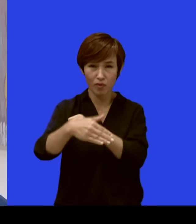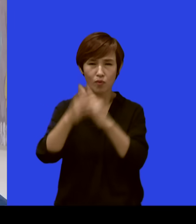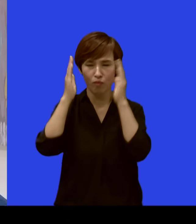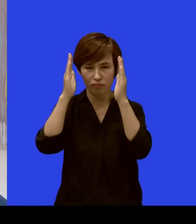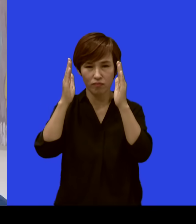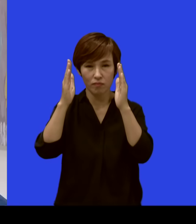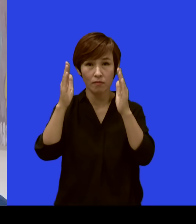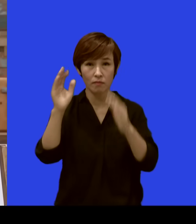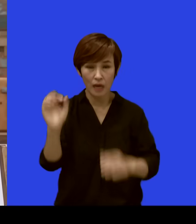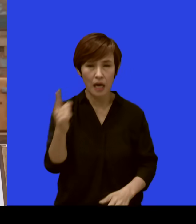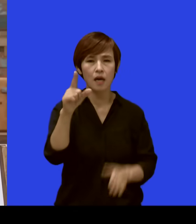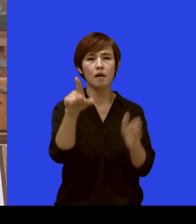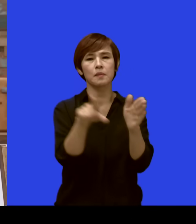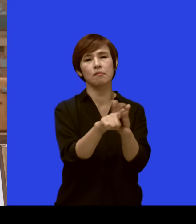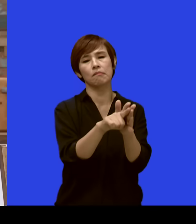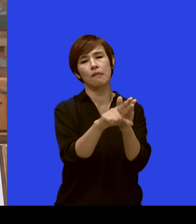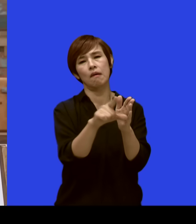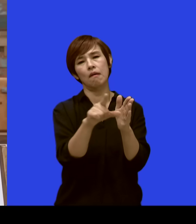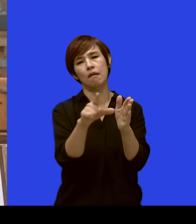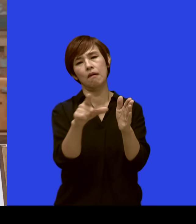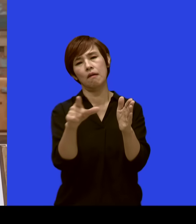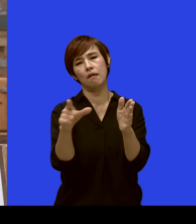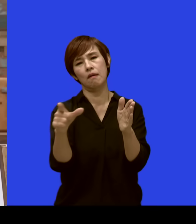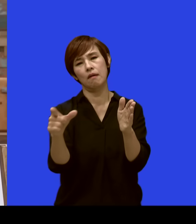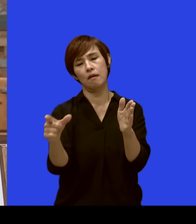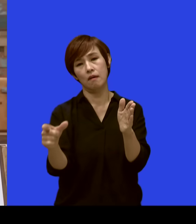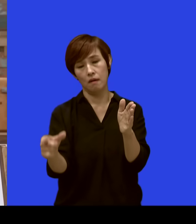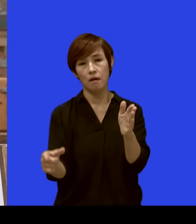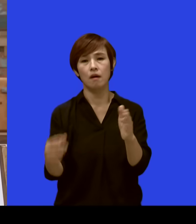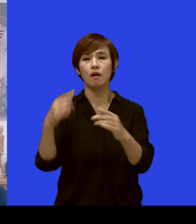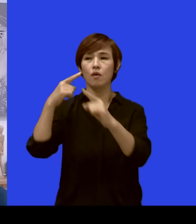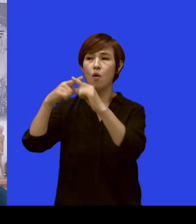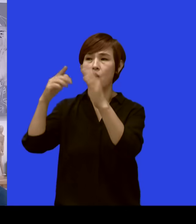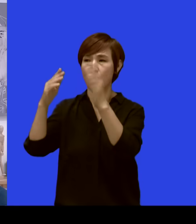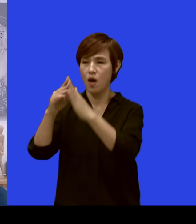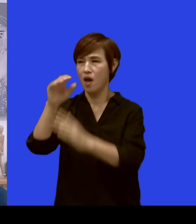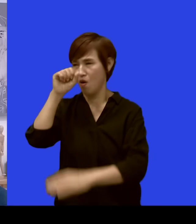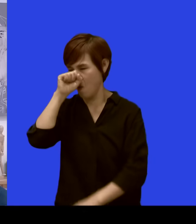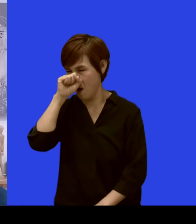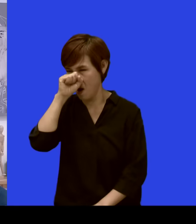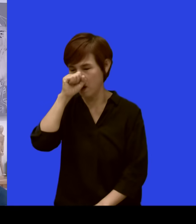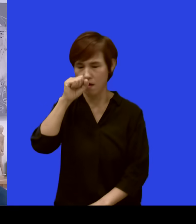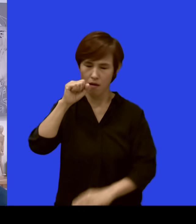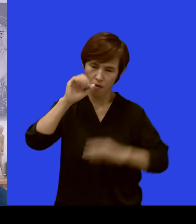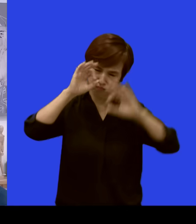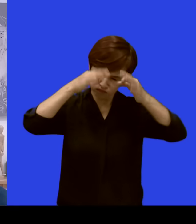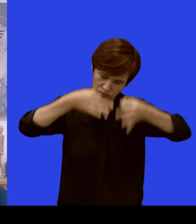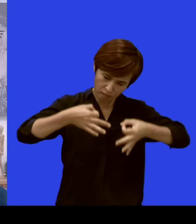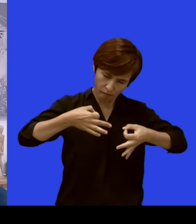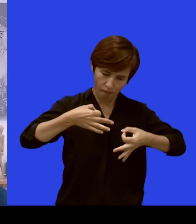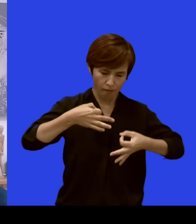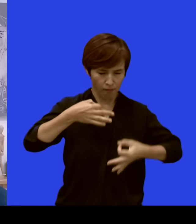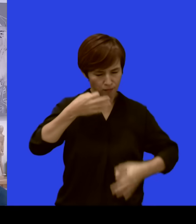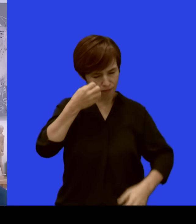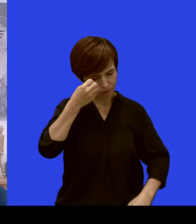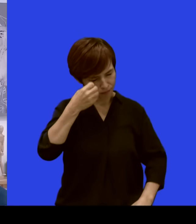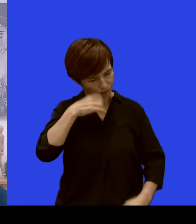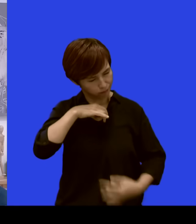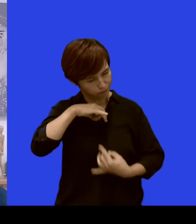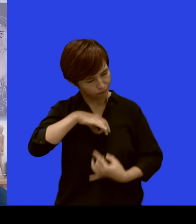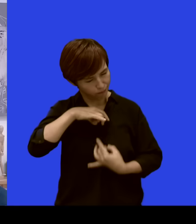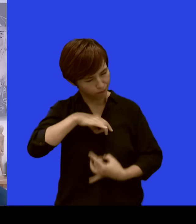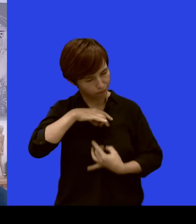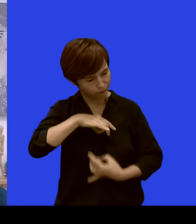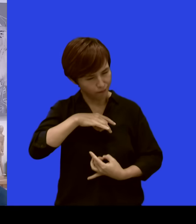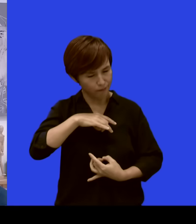신앙이 다 무너졌습니다. 무너져서 교회는 좋았지만은 이제 질문이 너무 많아지니까 이런 상태로 내가